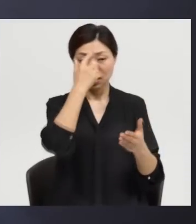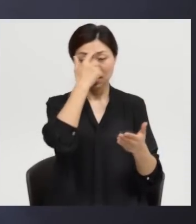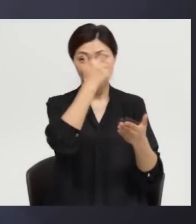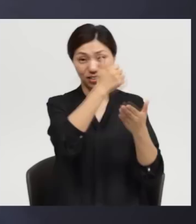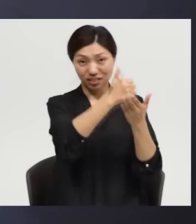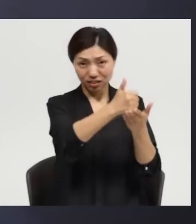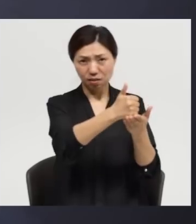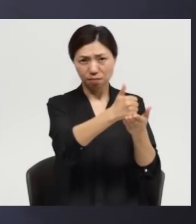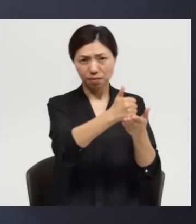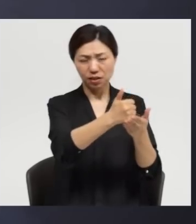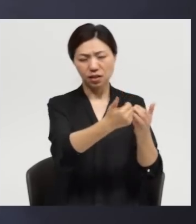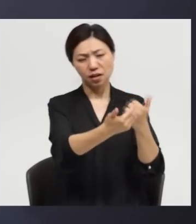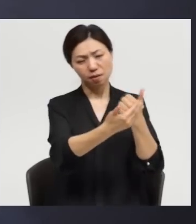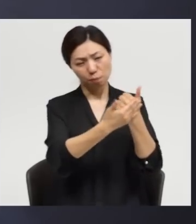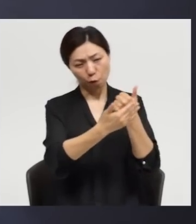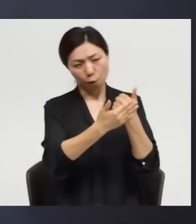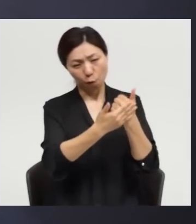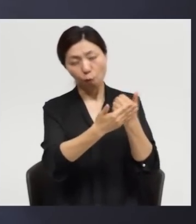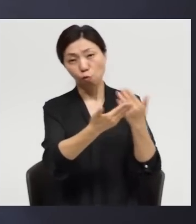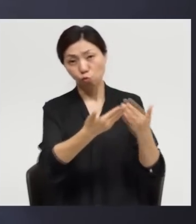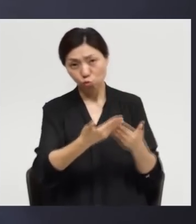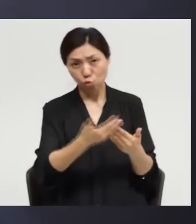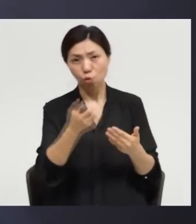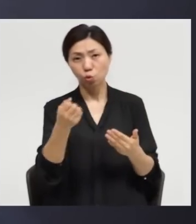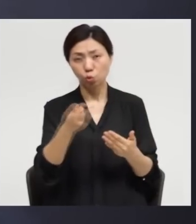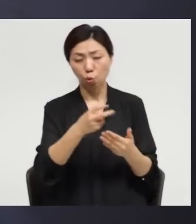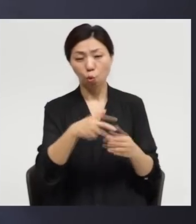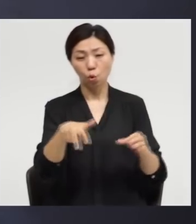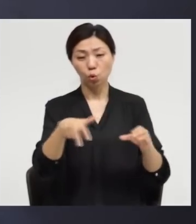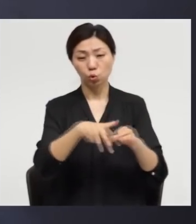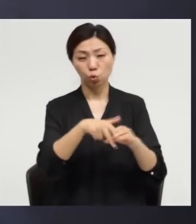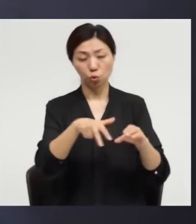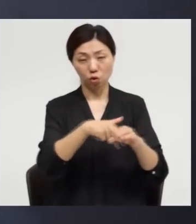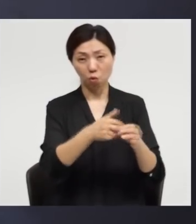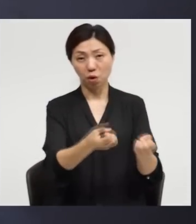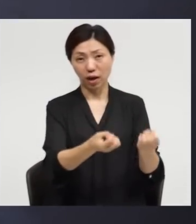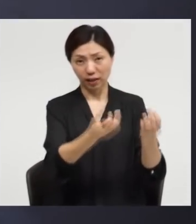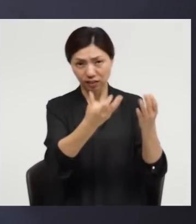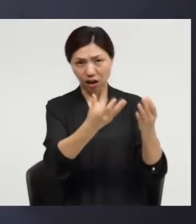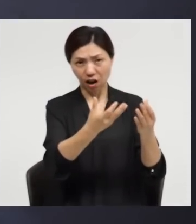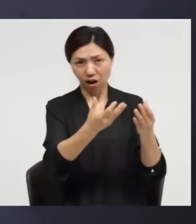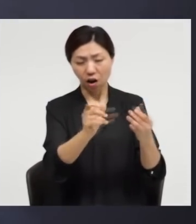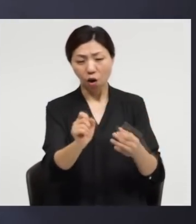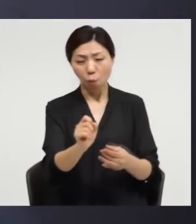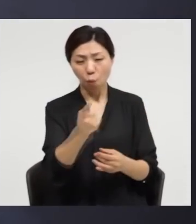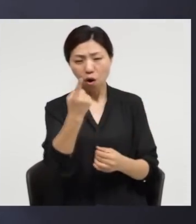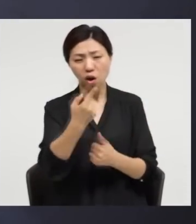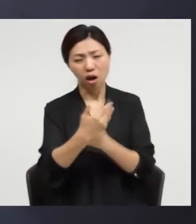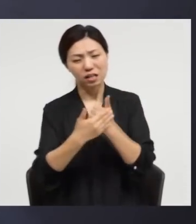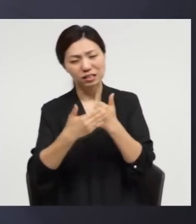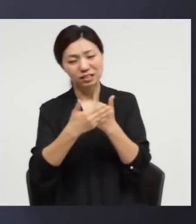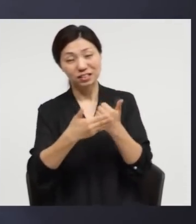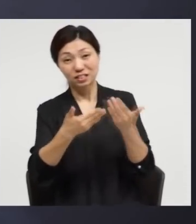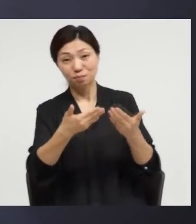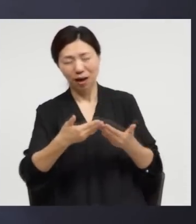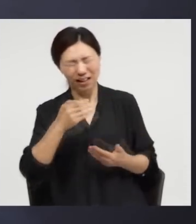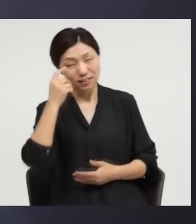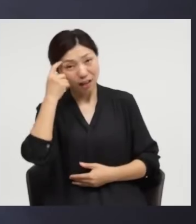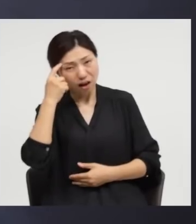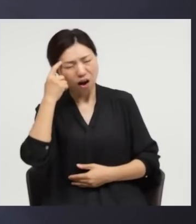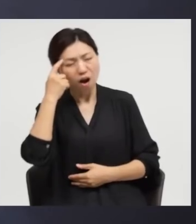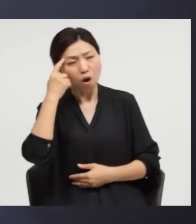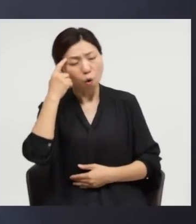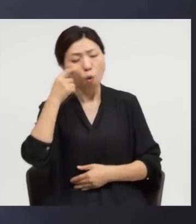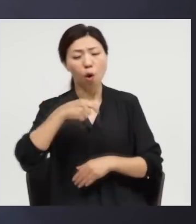위로와 종교적 의식을 통해서 자기가 위안을 얻었다 하면 그걸 본인이 또